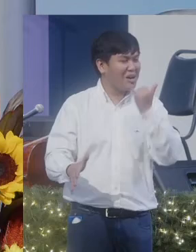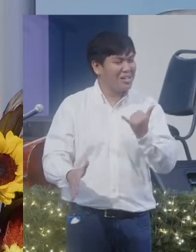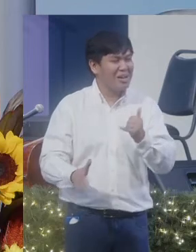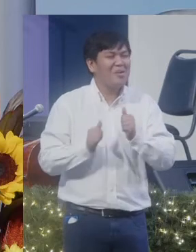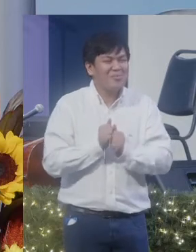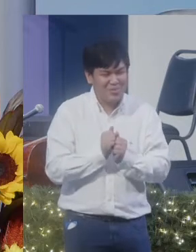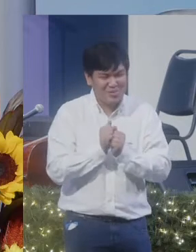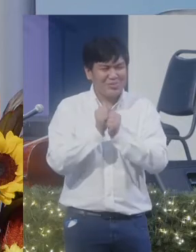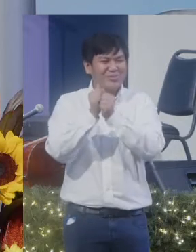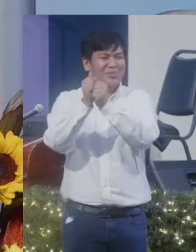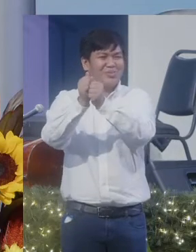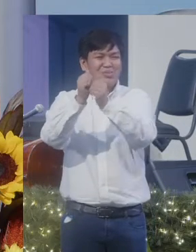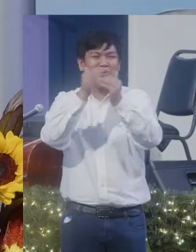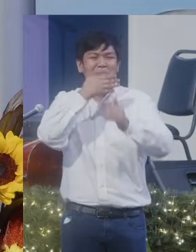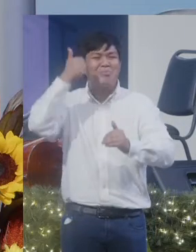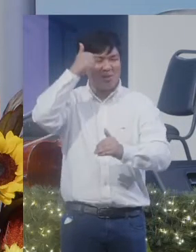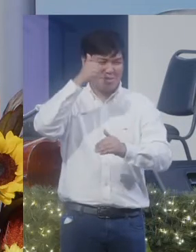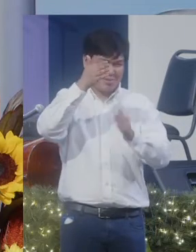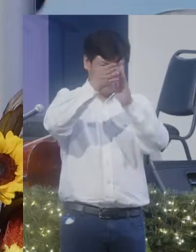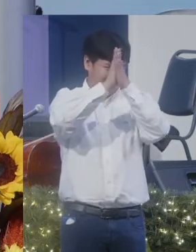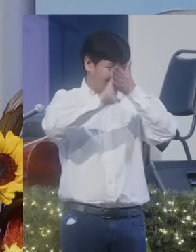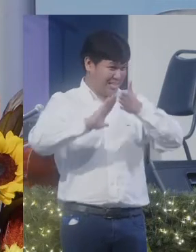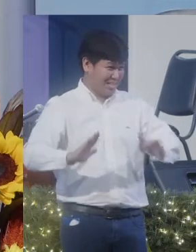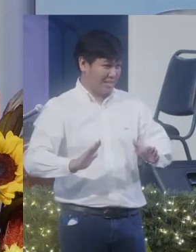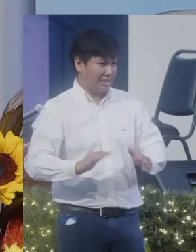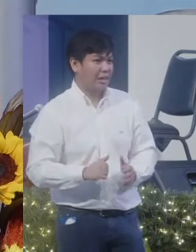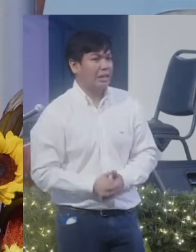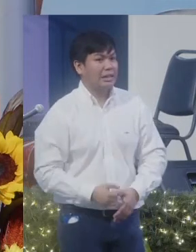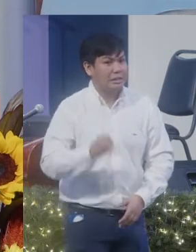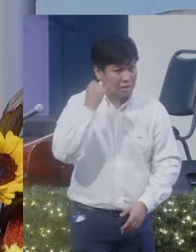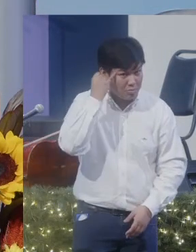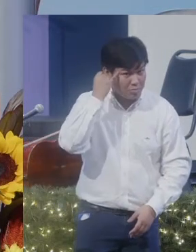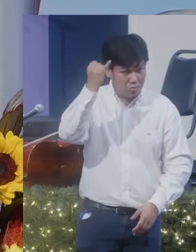isang beachfront na resort.